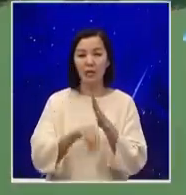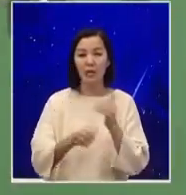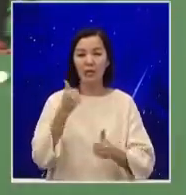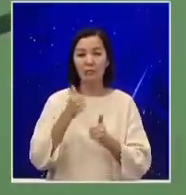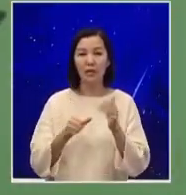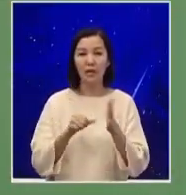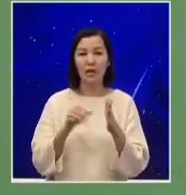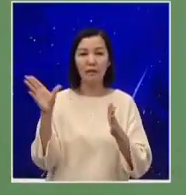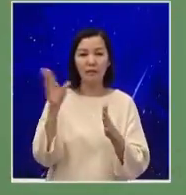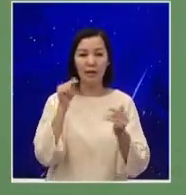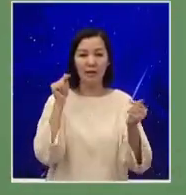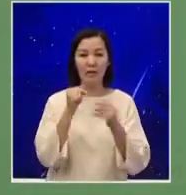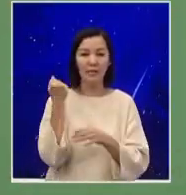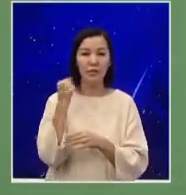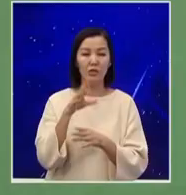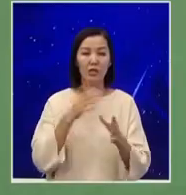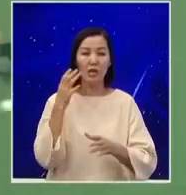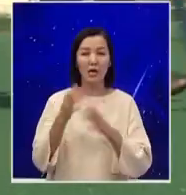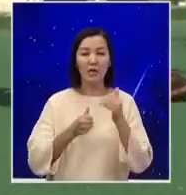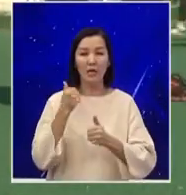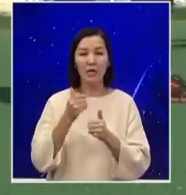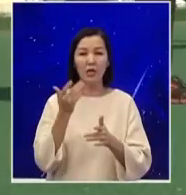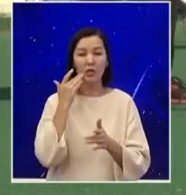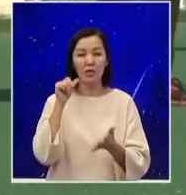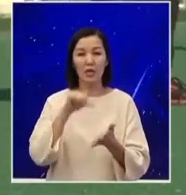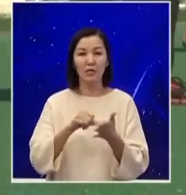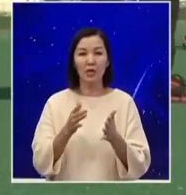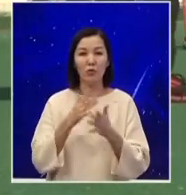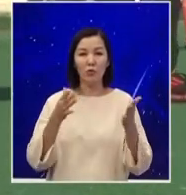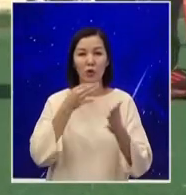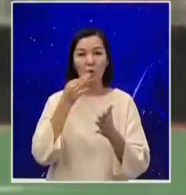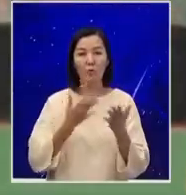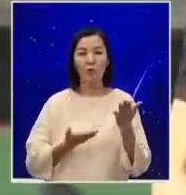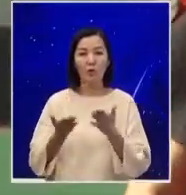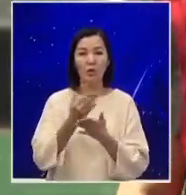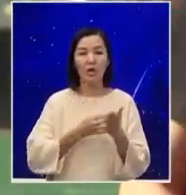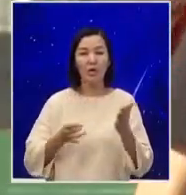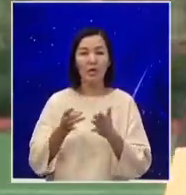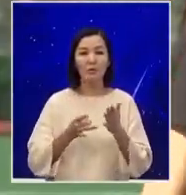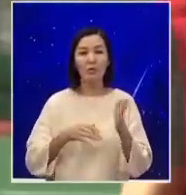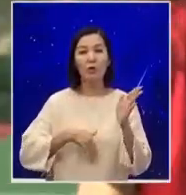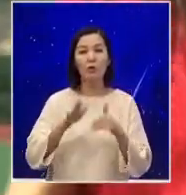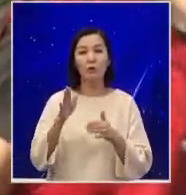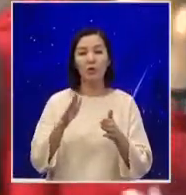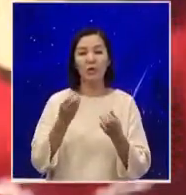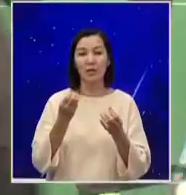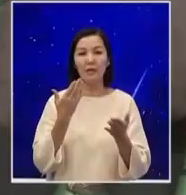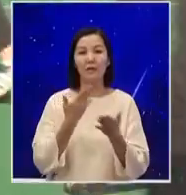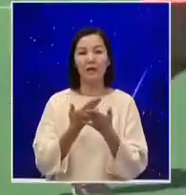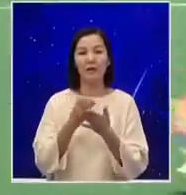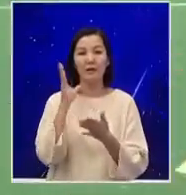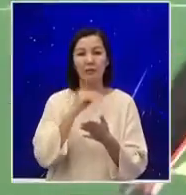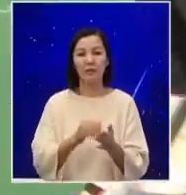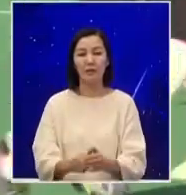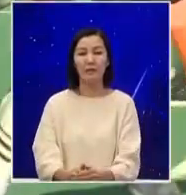6 қарсыласын түгел ұтты. Халықаралық жарыстарға жиі қатысып, мол тәжірибе жинаған қыздарымыз республикада үздік екендігін осылайша тағы бір мәрте дәлелдей